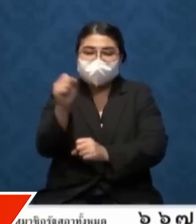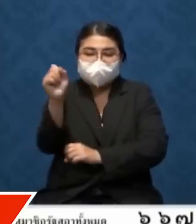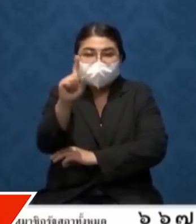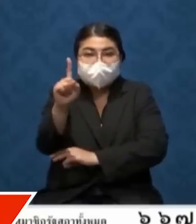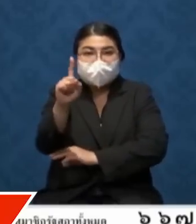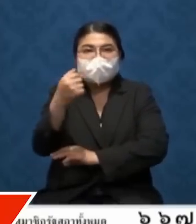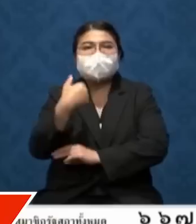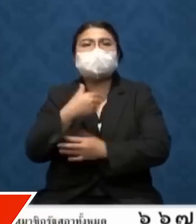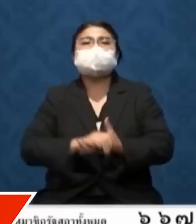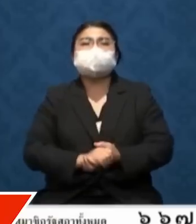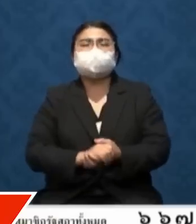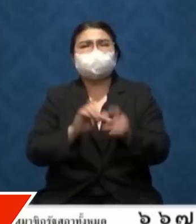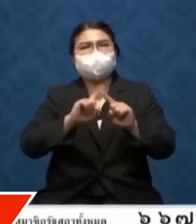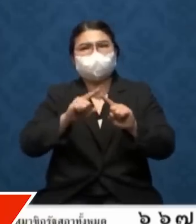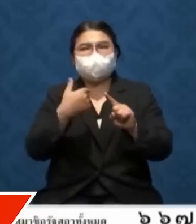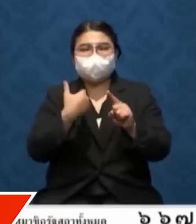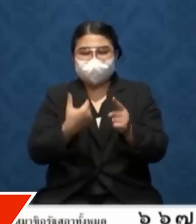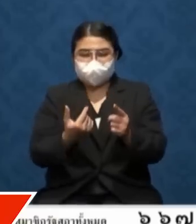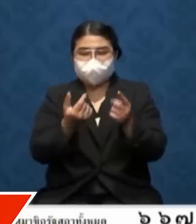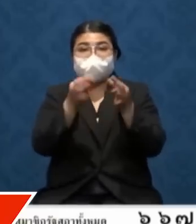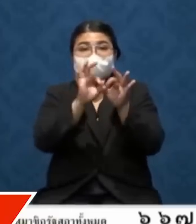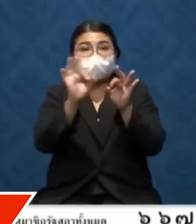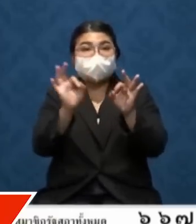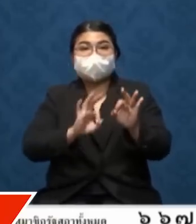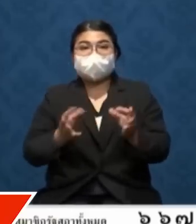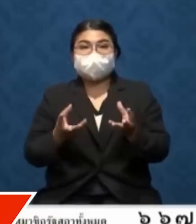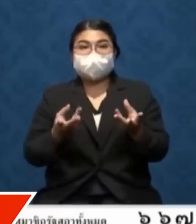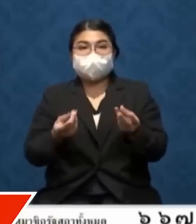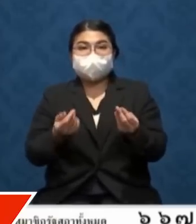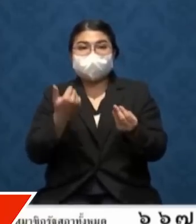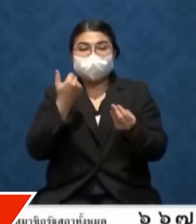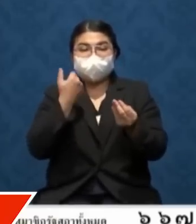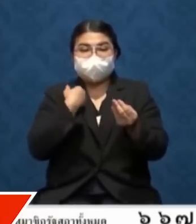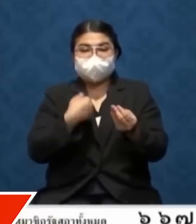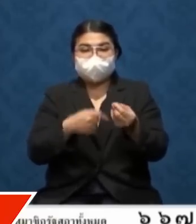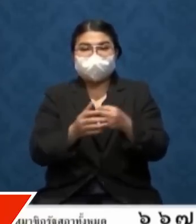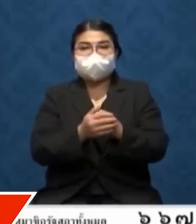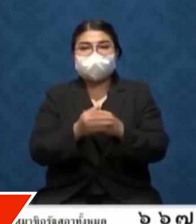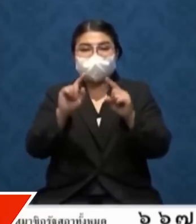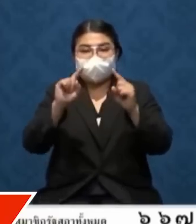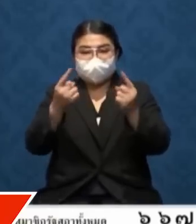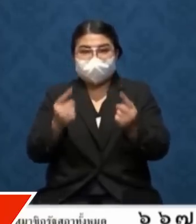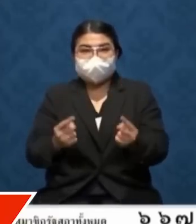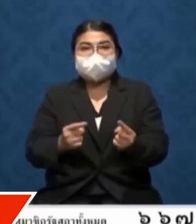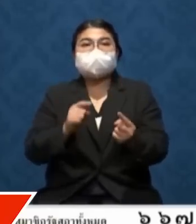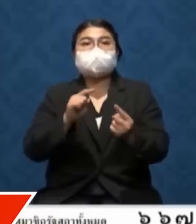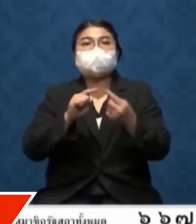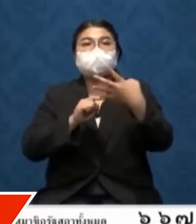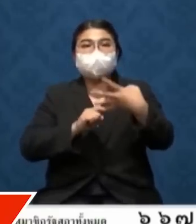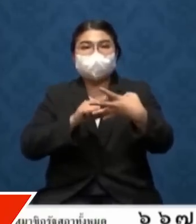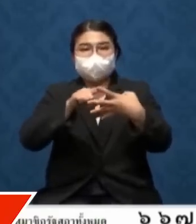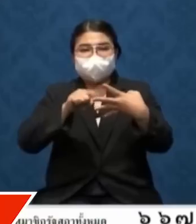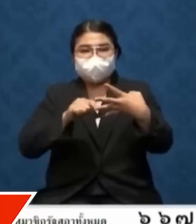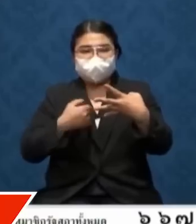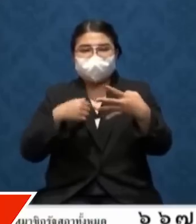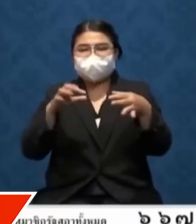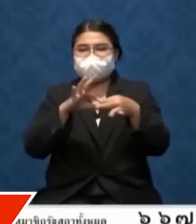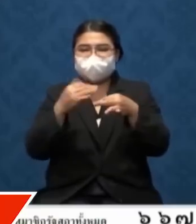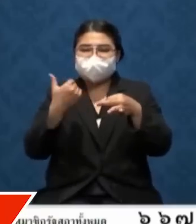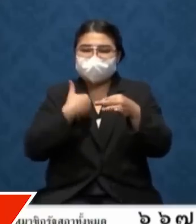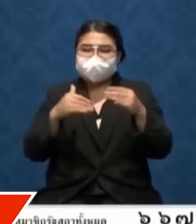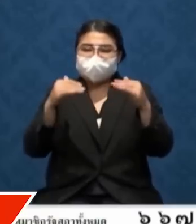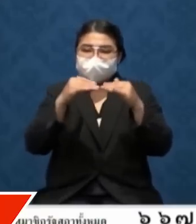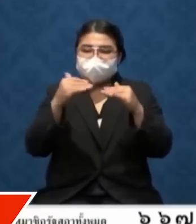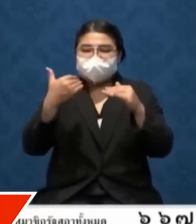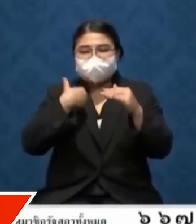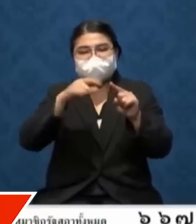แต่ในรลียดที่เหลือ อีก 4 วัedar เจื่งควรจะมีรายลีดด้ เฉพาะอย่างยิ่งหรก ปการสิทธิ์และเสรรี